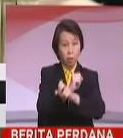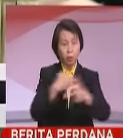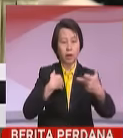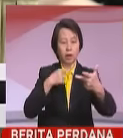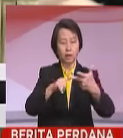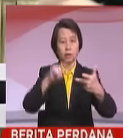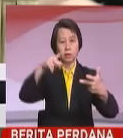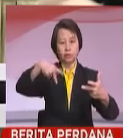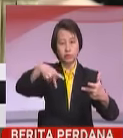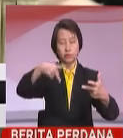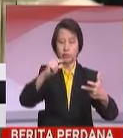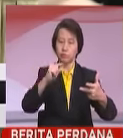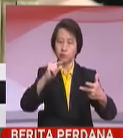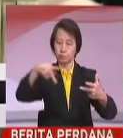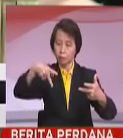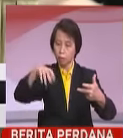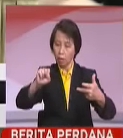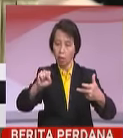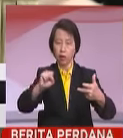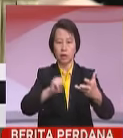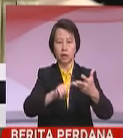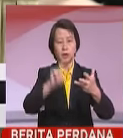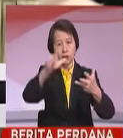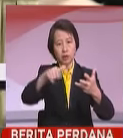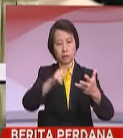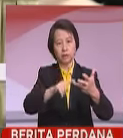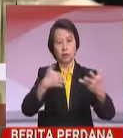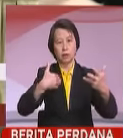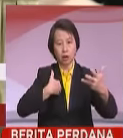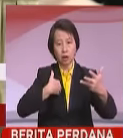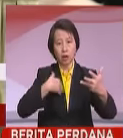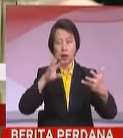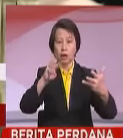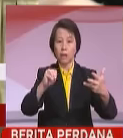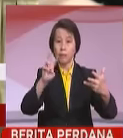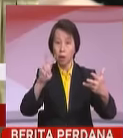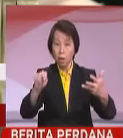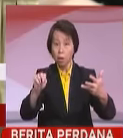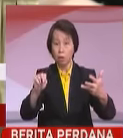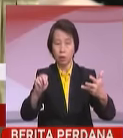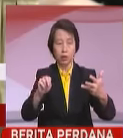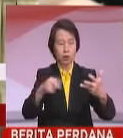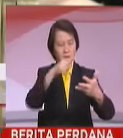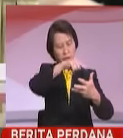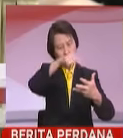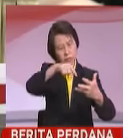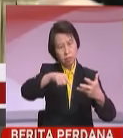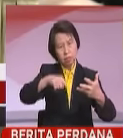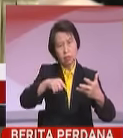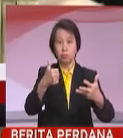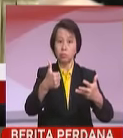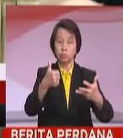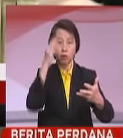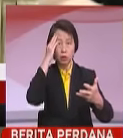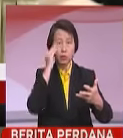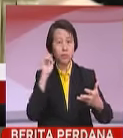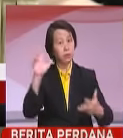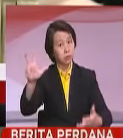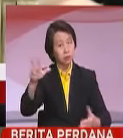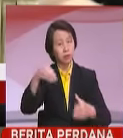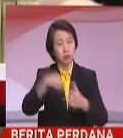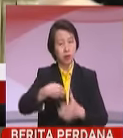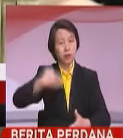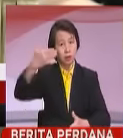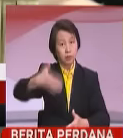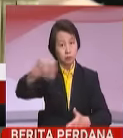ada GPS. Kemudian ada pula Muafakat Nasional. Ini eksperimen yang ketiga dalam